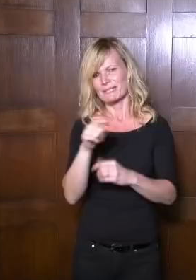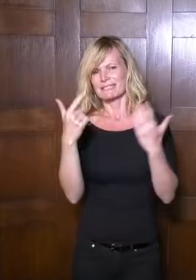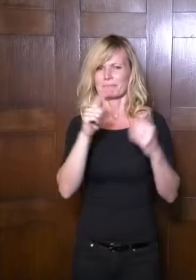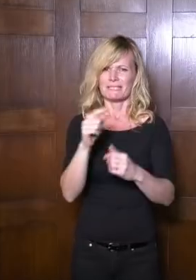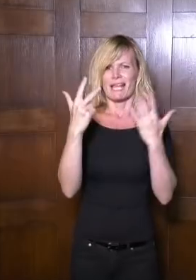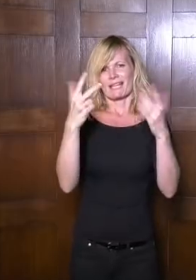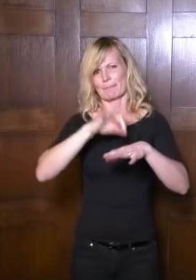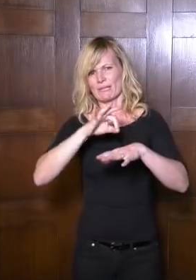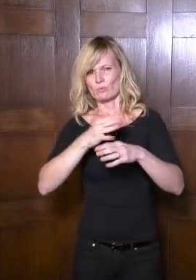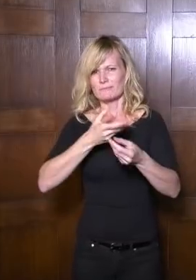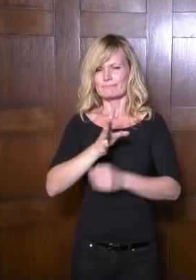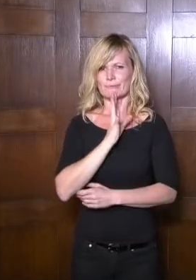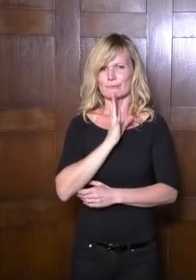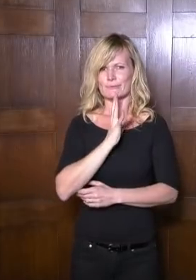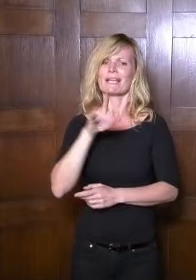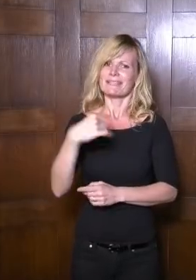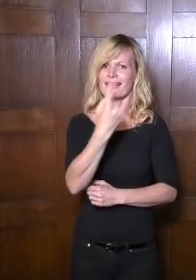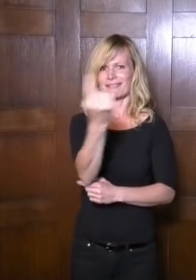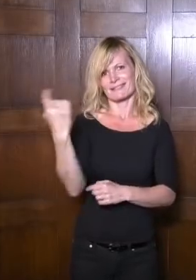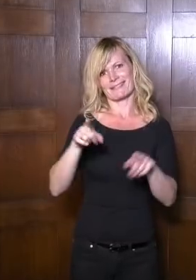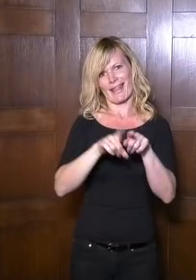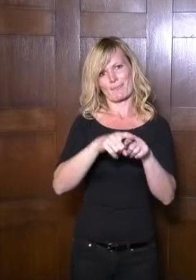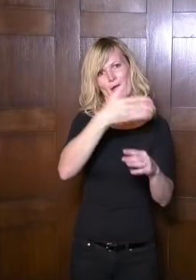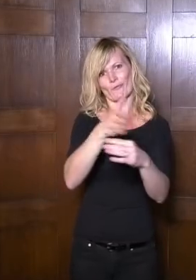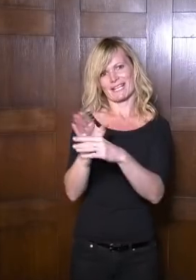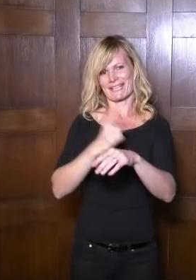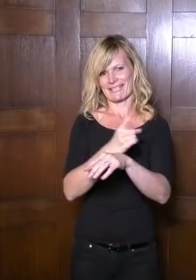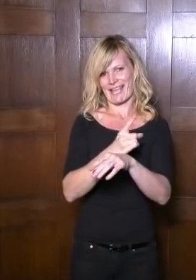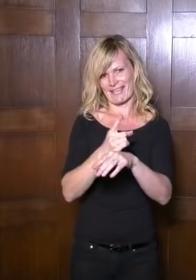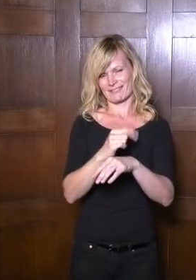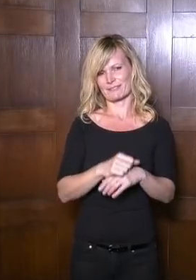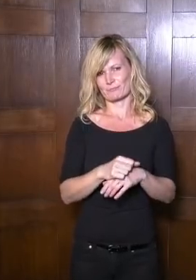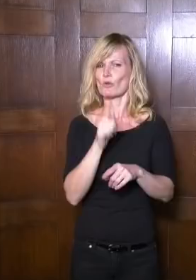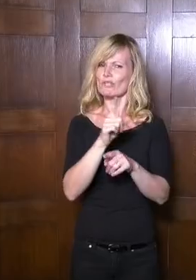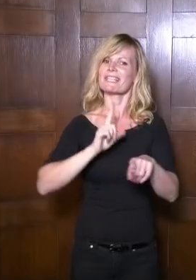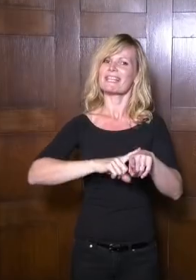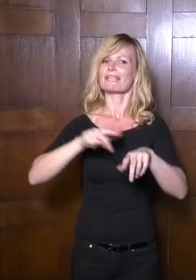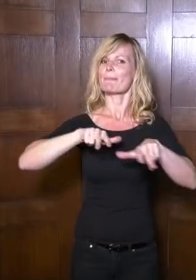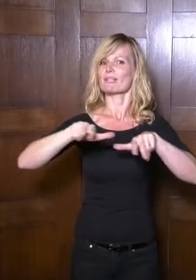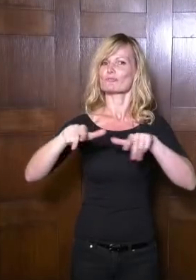6, 7, 8 Minuten habe ich, dann haben die anderen auch so viel Zeit. Man kann sich ja auch selbst ein kleines Zeitmanagement